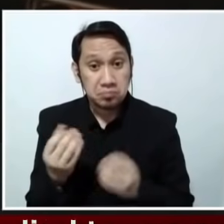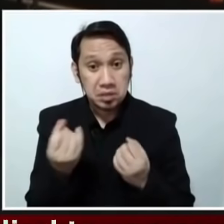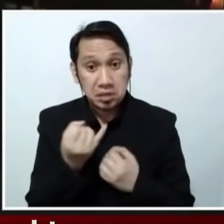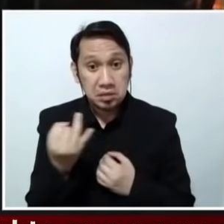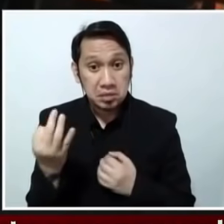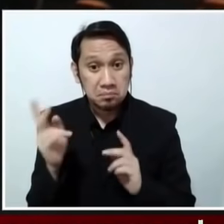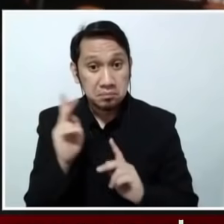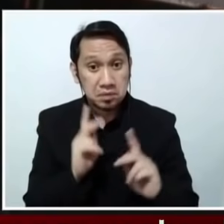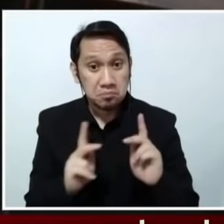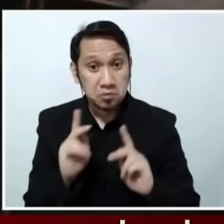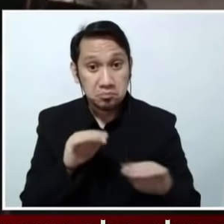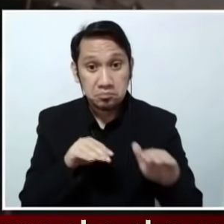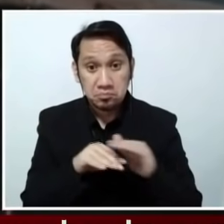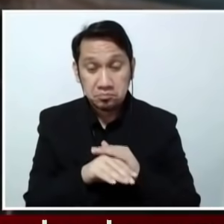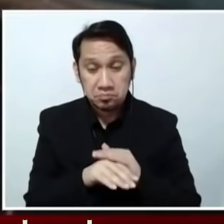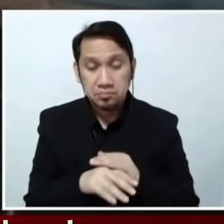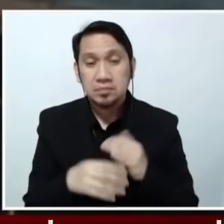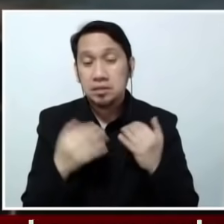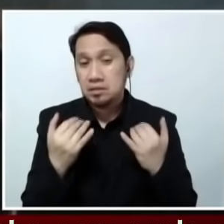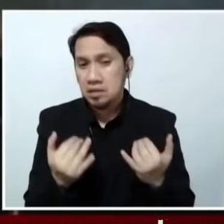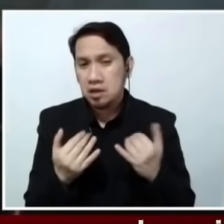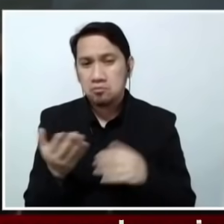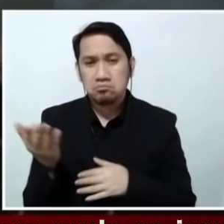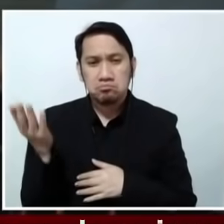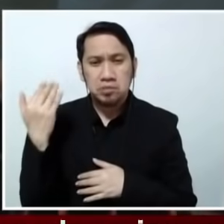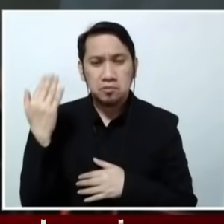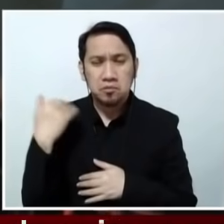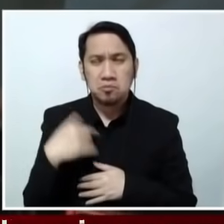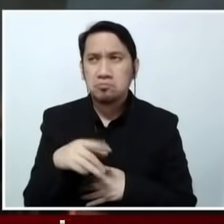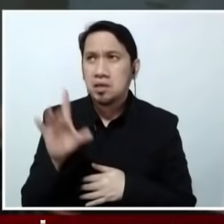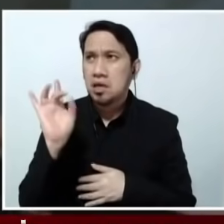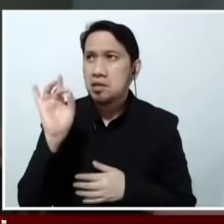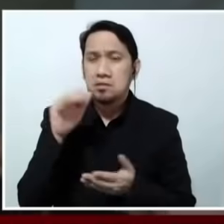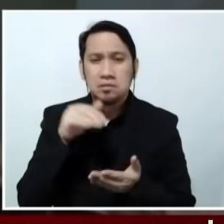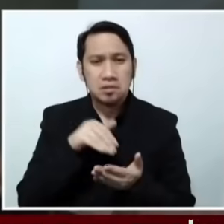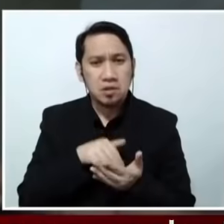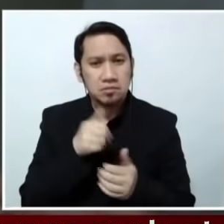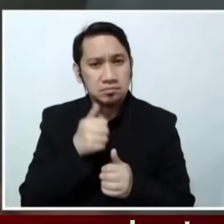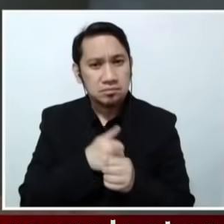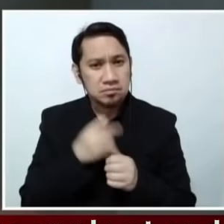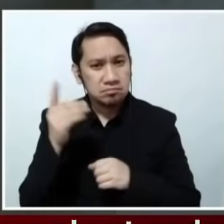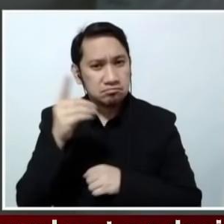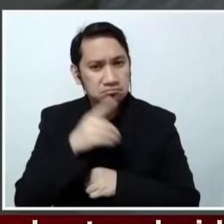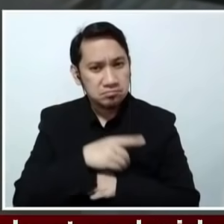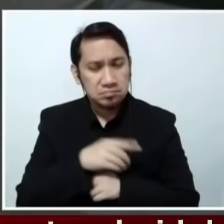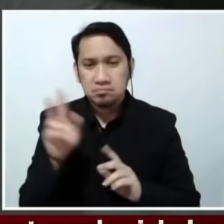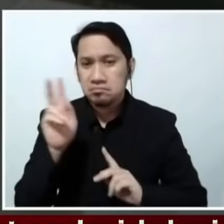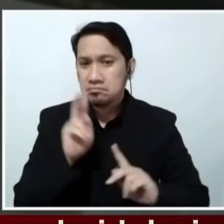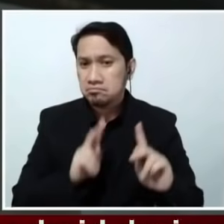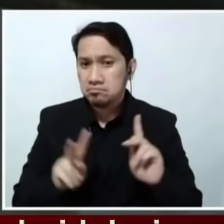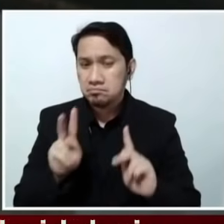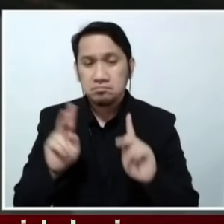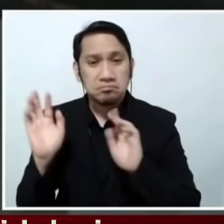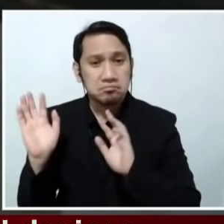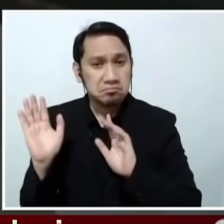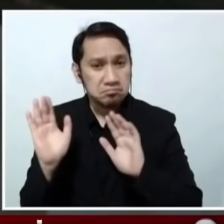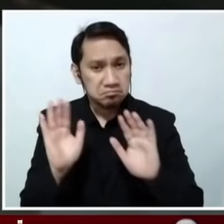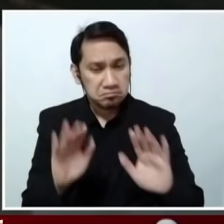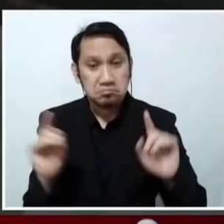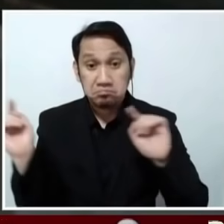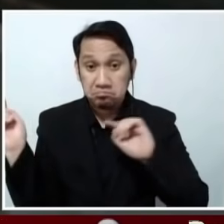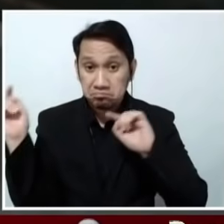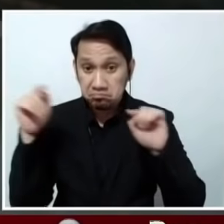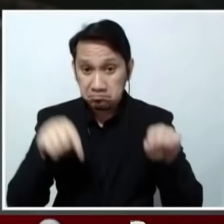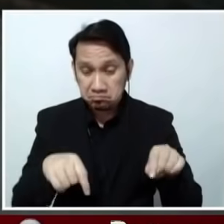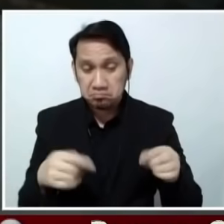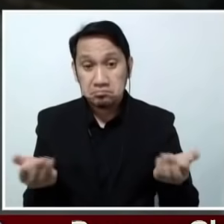idea, Henry, over the past couple of days ay 8,000 a day, 8,000 na katao per day ang daily average na pumupunta dito sa